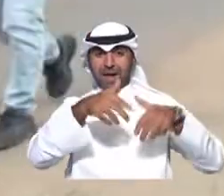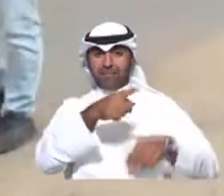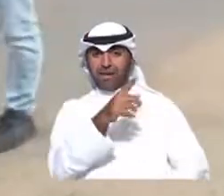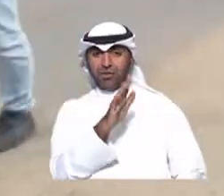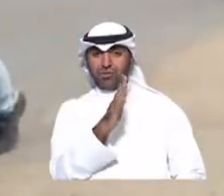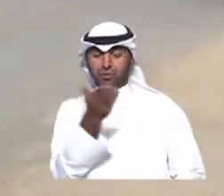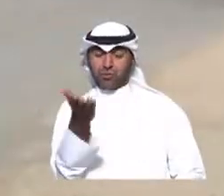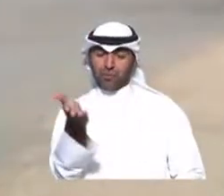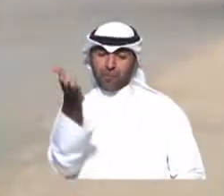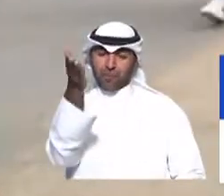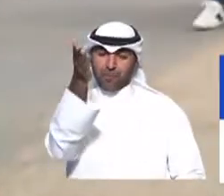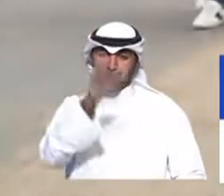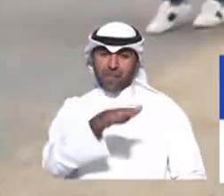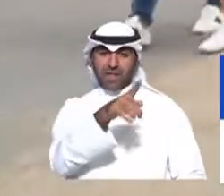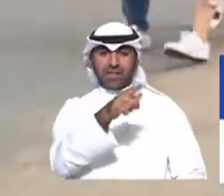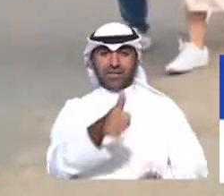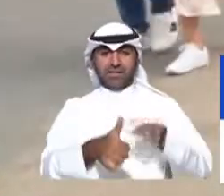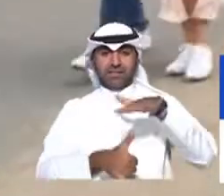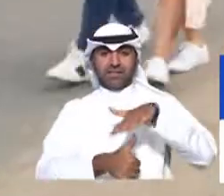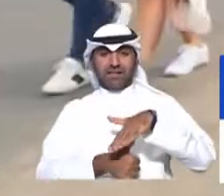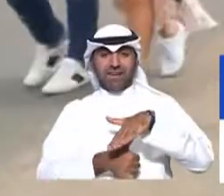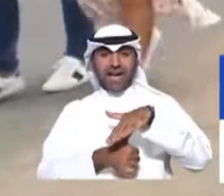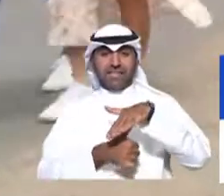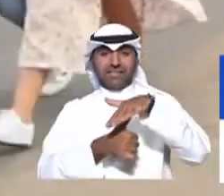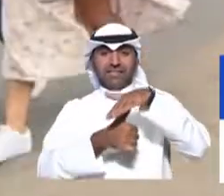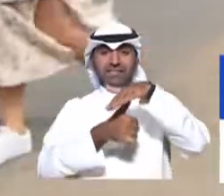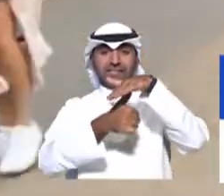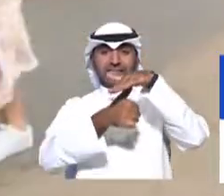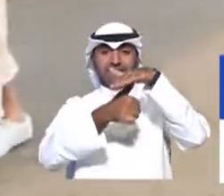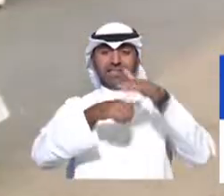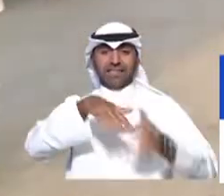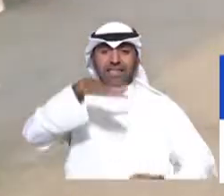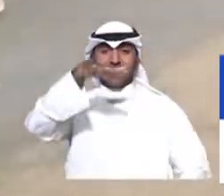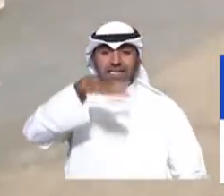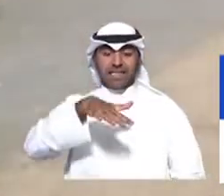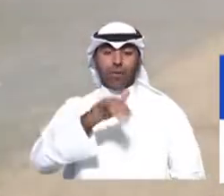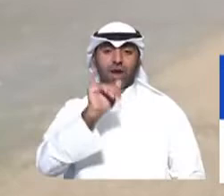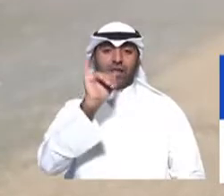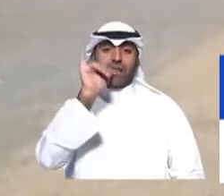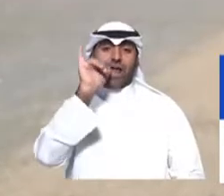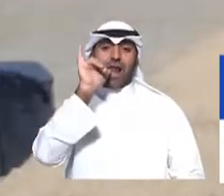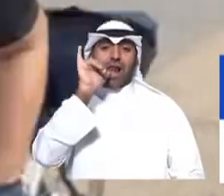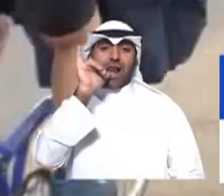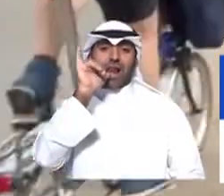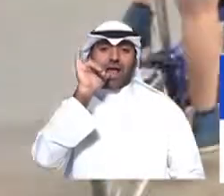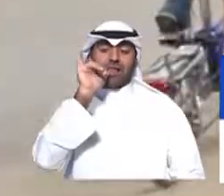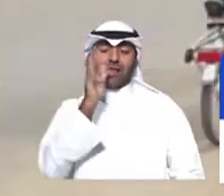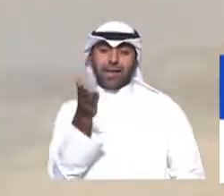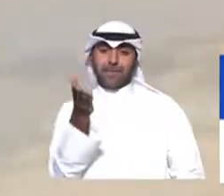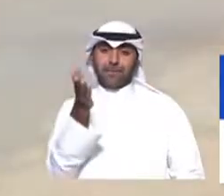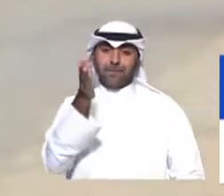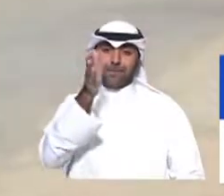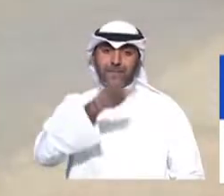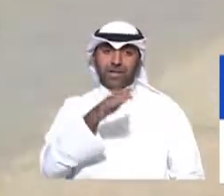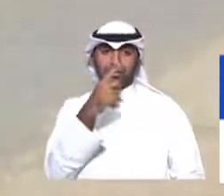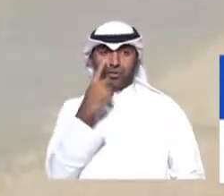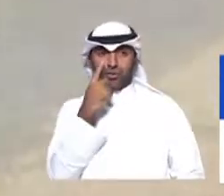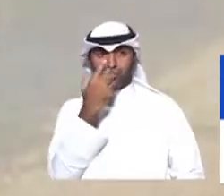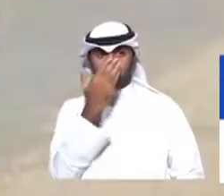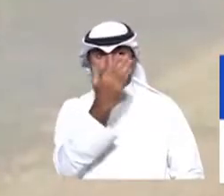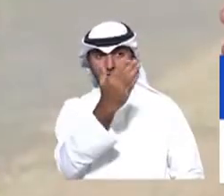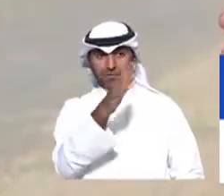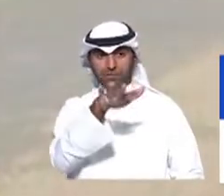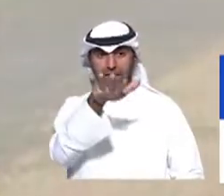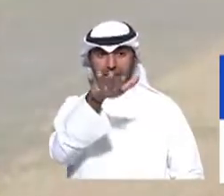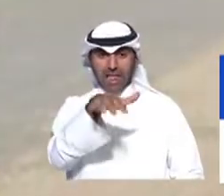سينتهي فيه نقل جثمان الملكة الراحلة الملكة إليزابيث الثانية استعدادا